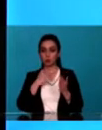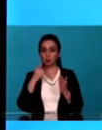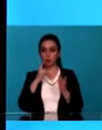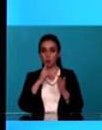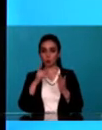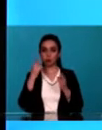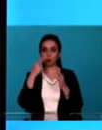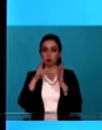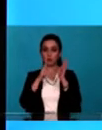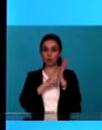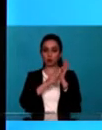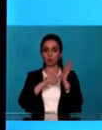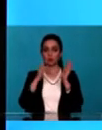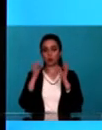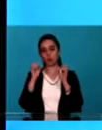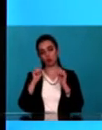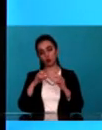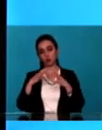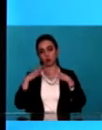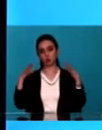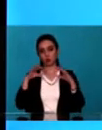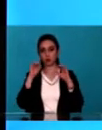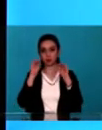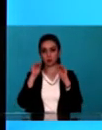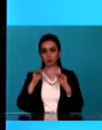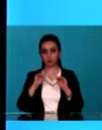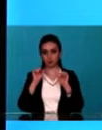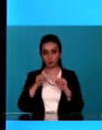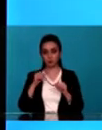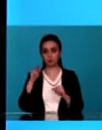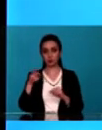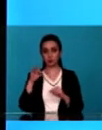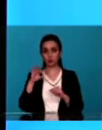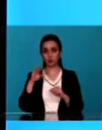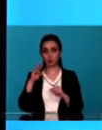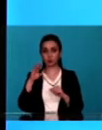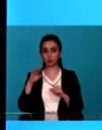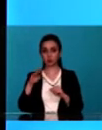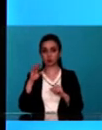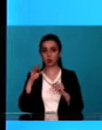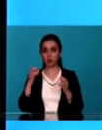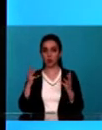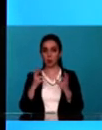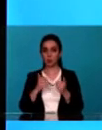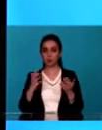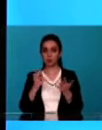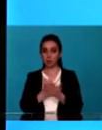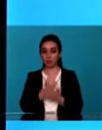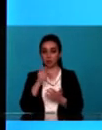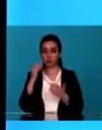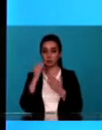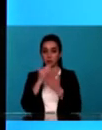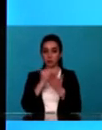Можно, конечно, задать и больше. Следующее свойство Drop It Down определяет, раскрыт ли